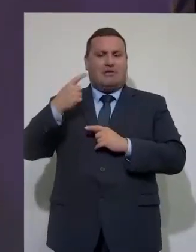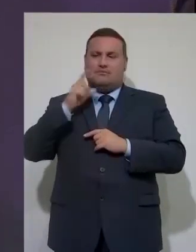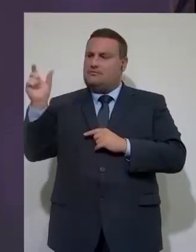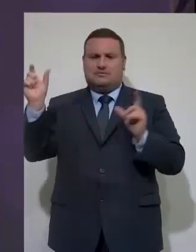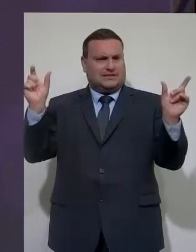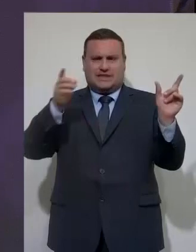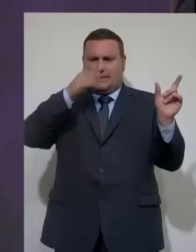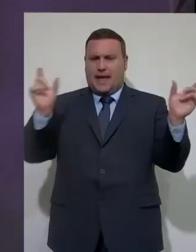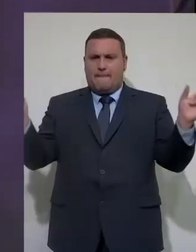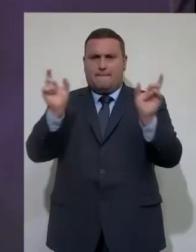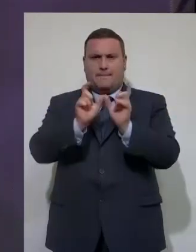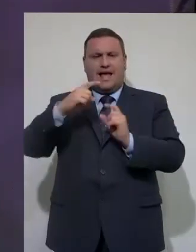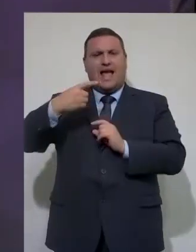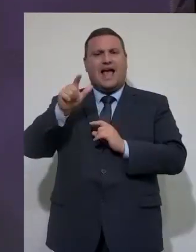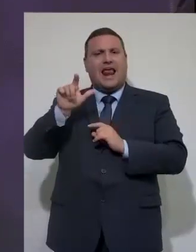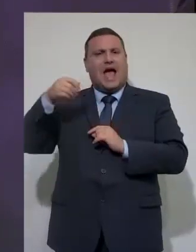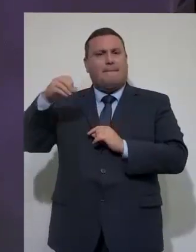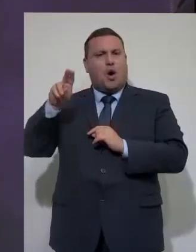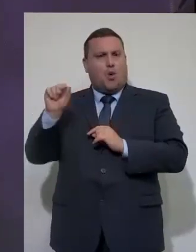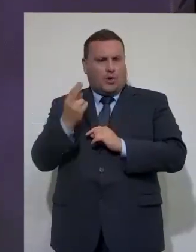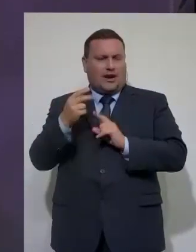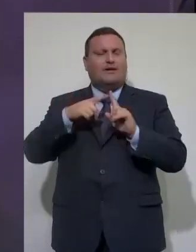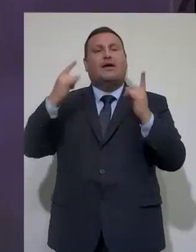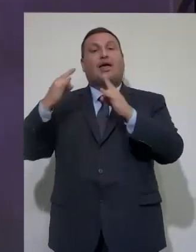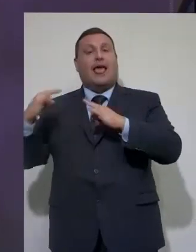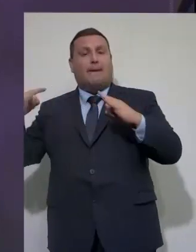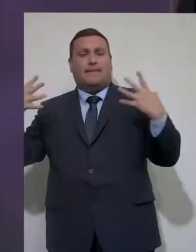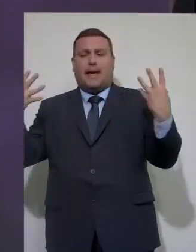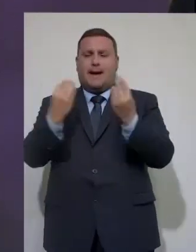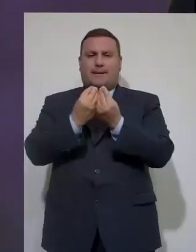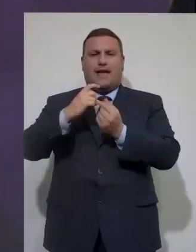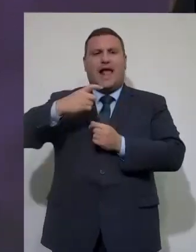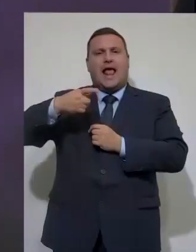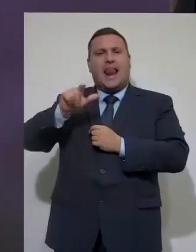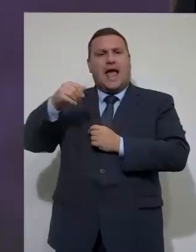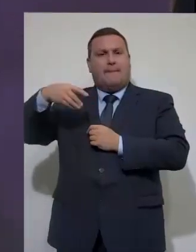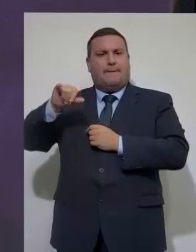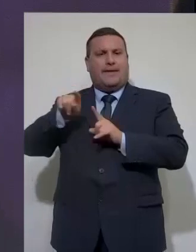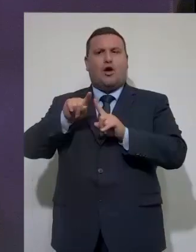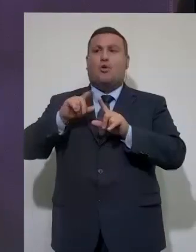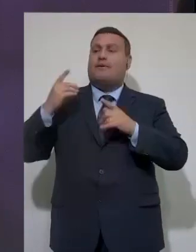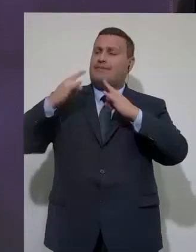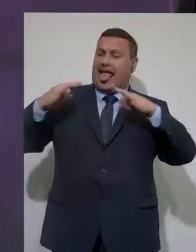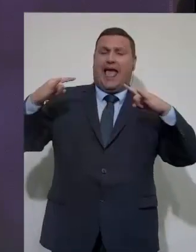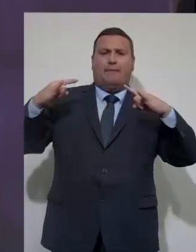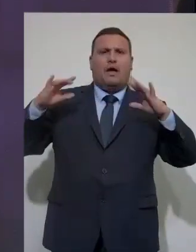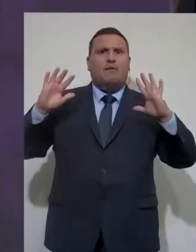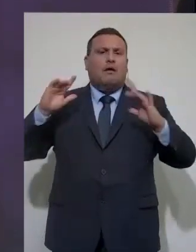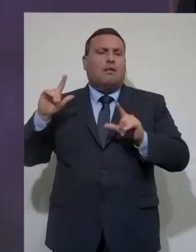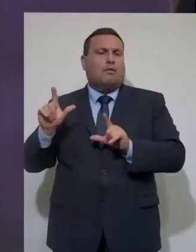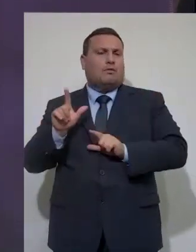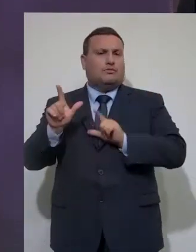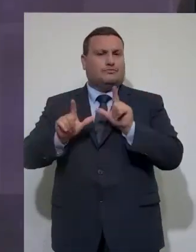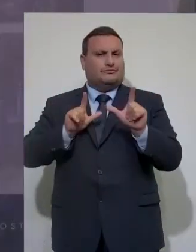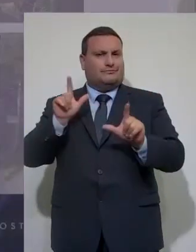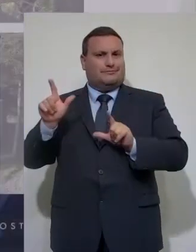crasi anglosassone tra le parole glamour e camping, appunto, e sì, diciamo, di fatto si affaccia